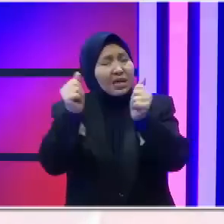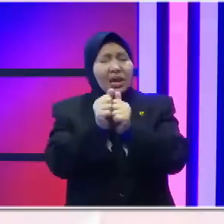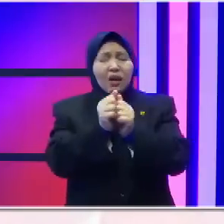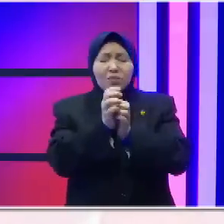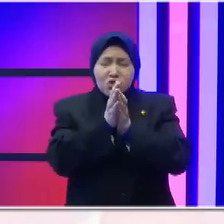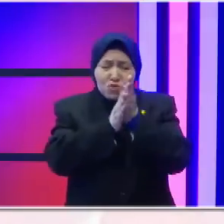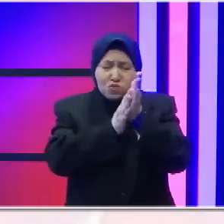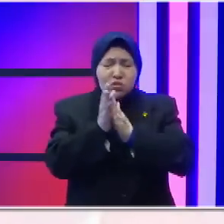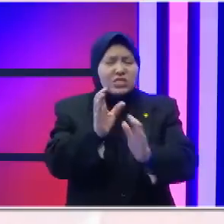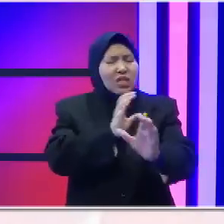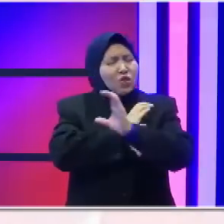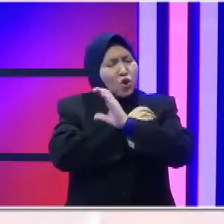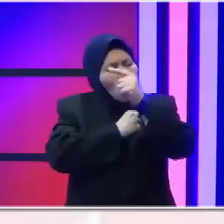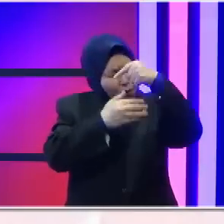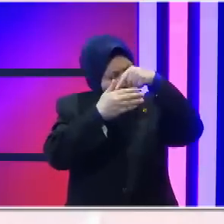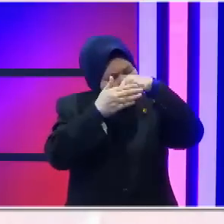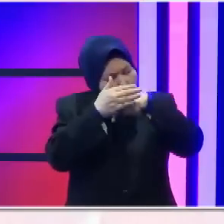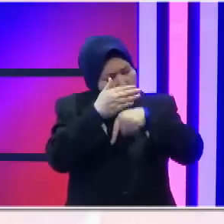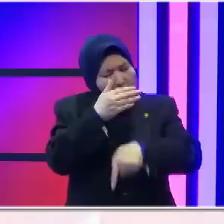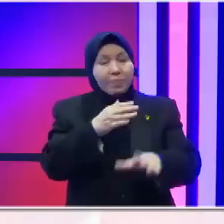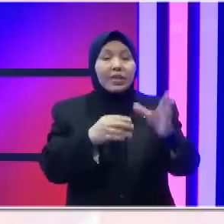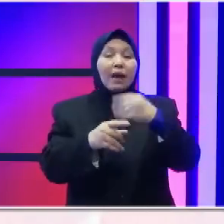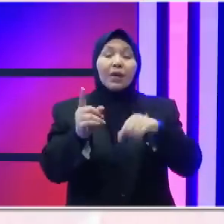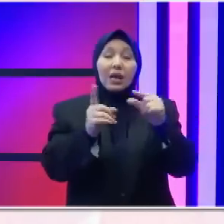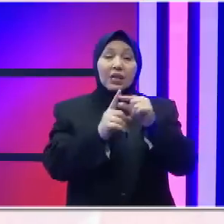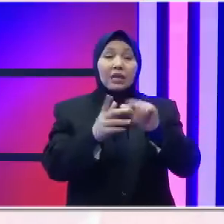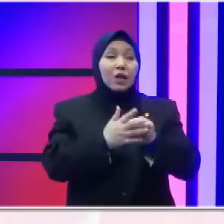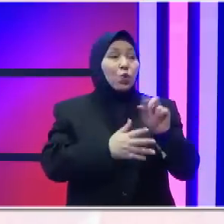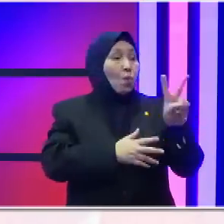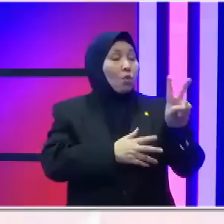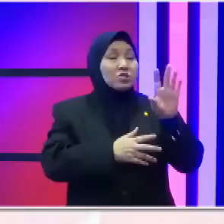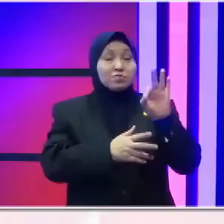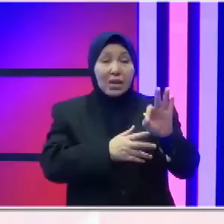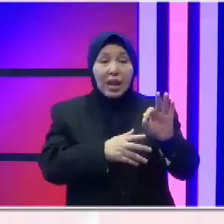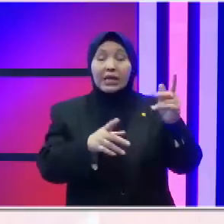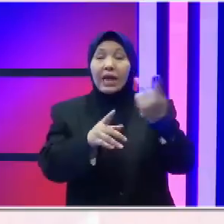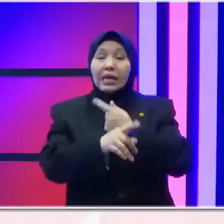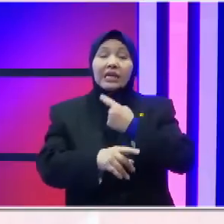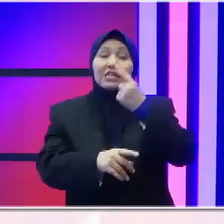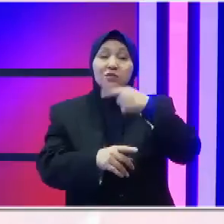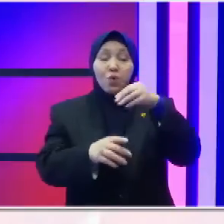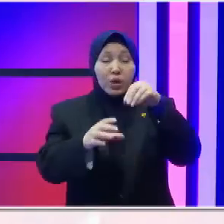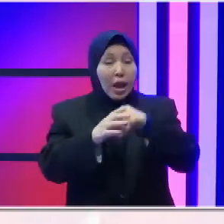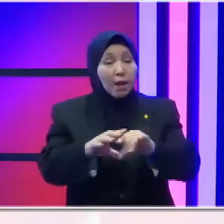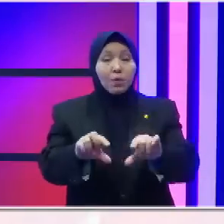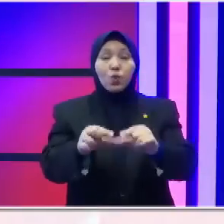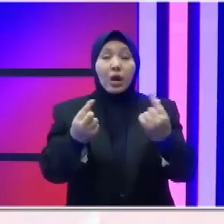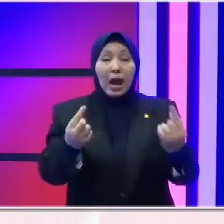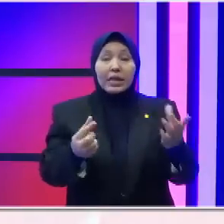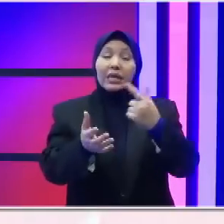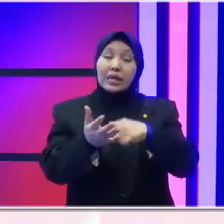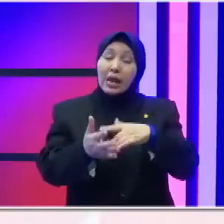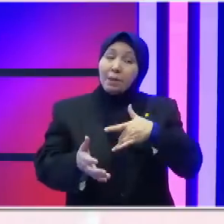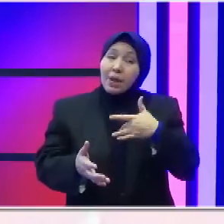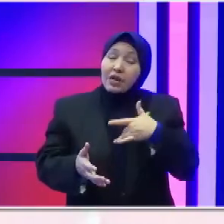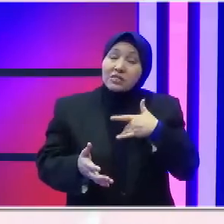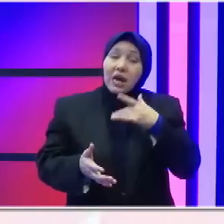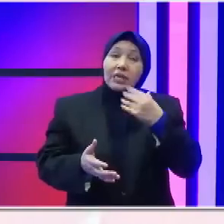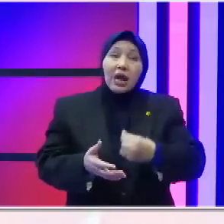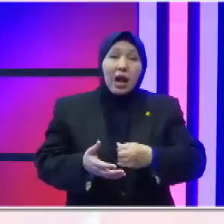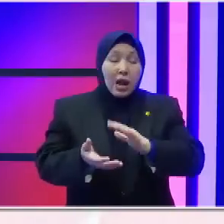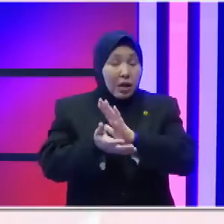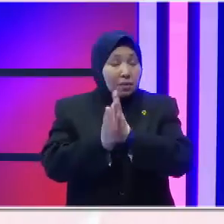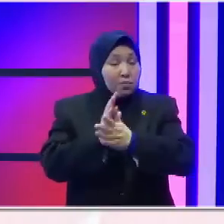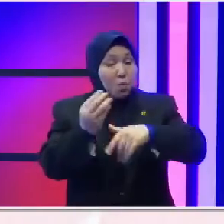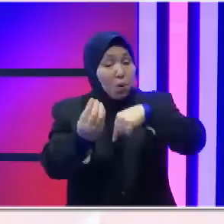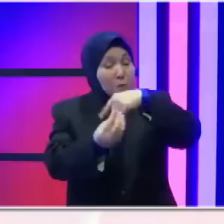bersungguh-sungguh, cinta yang mendalam. Dan perkataan ini 29 kali disebut di dalam Al-Quran. Inilah perasaan yang akan